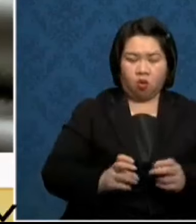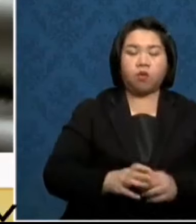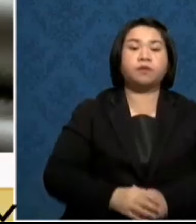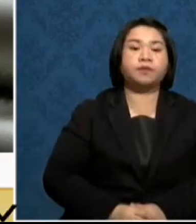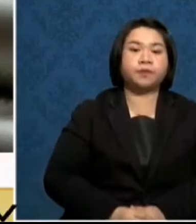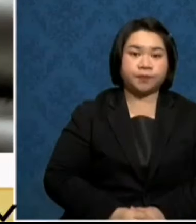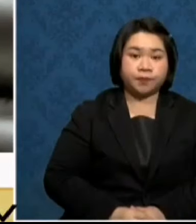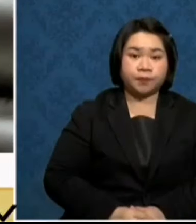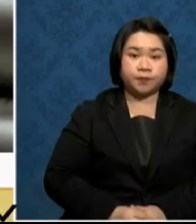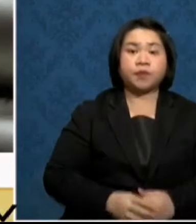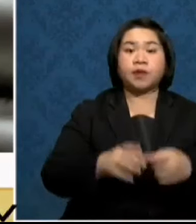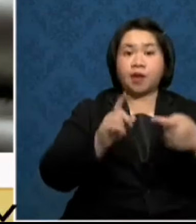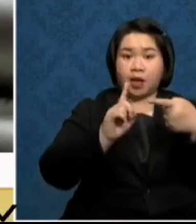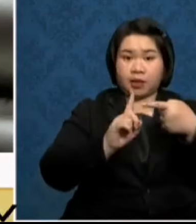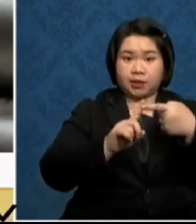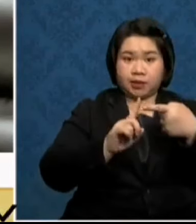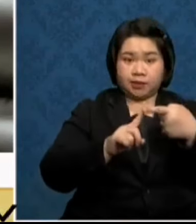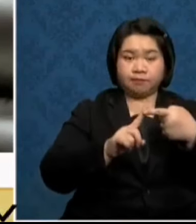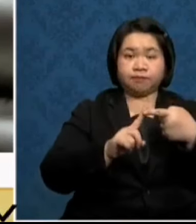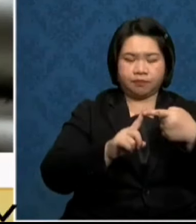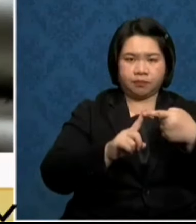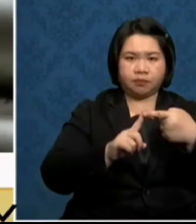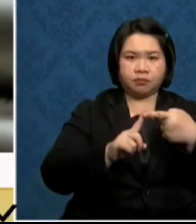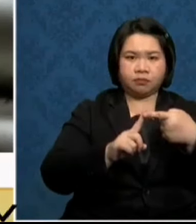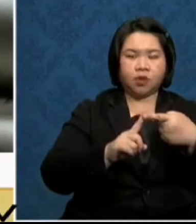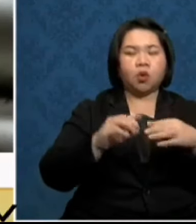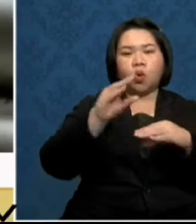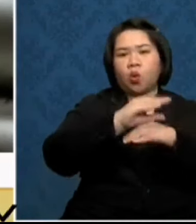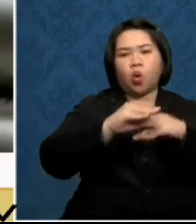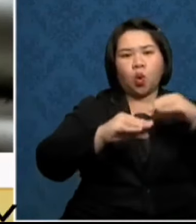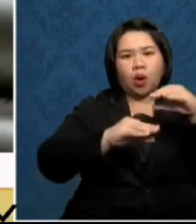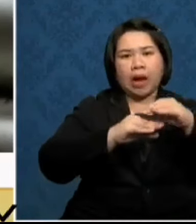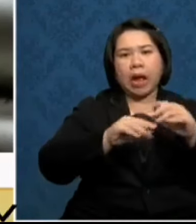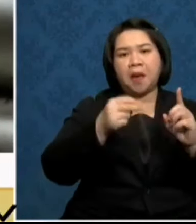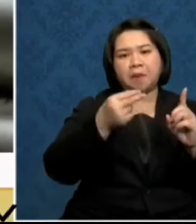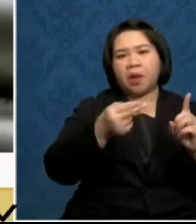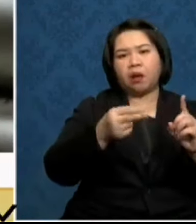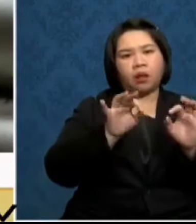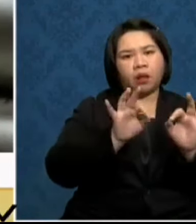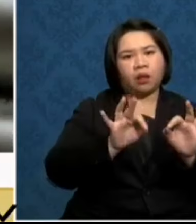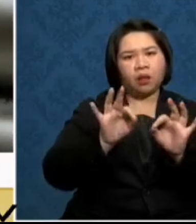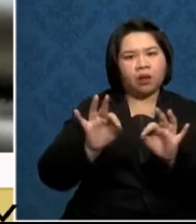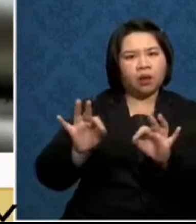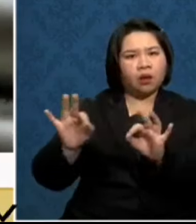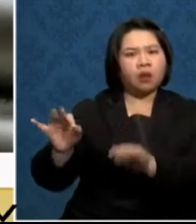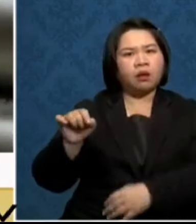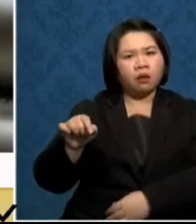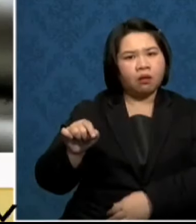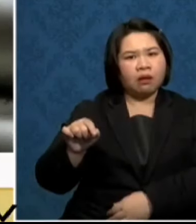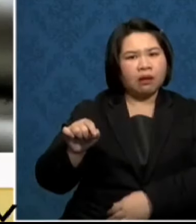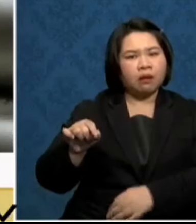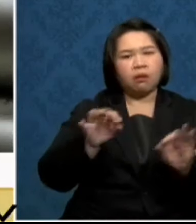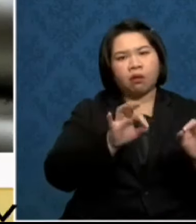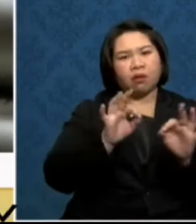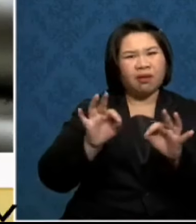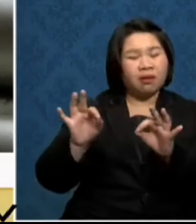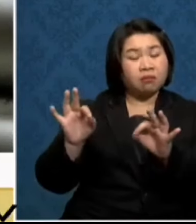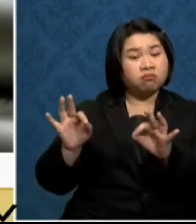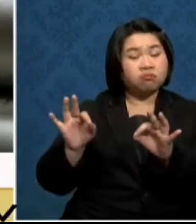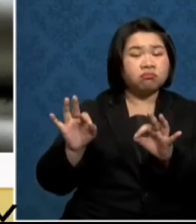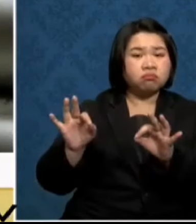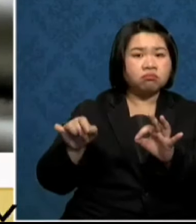ประเด็นแรกเรื่องความล่าช้าของโครงการที่โครงการนี้ล่าช้า